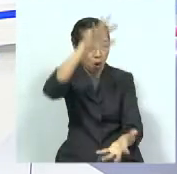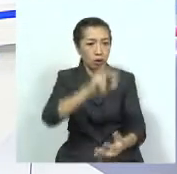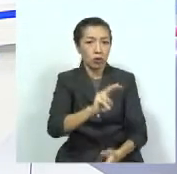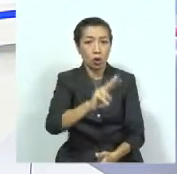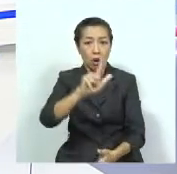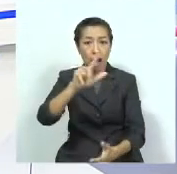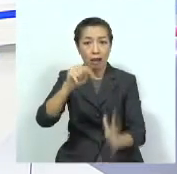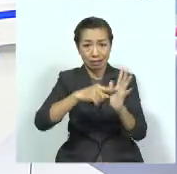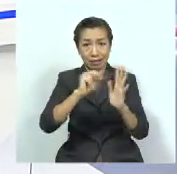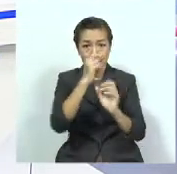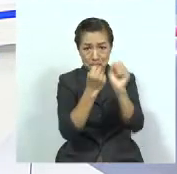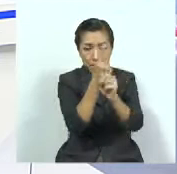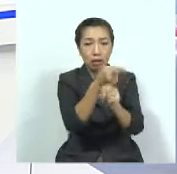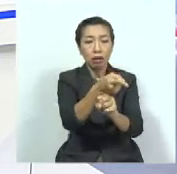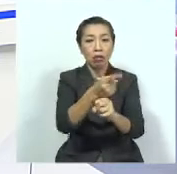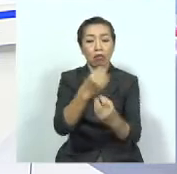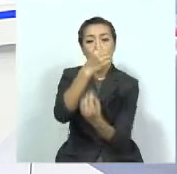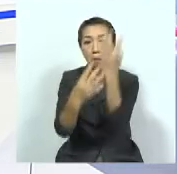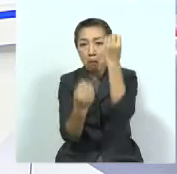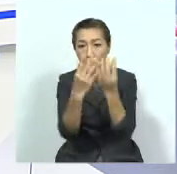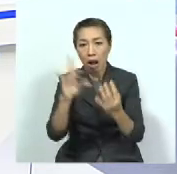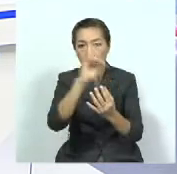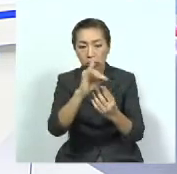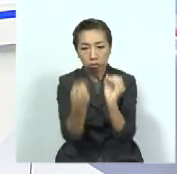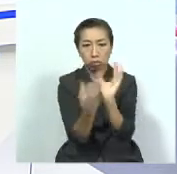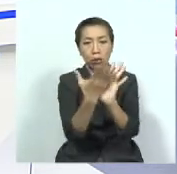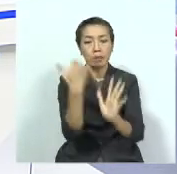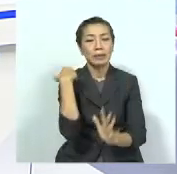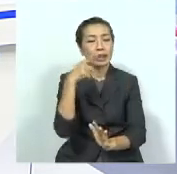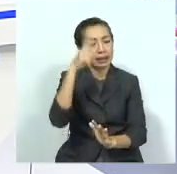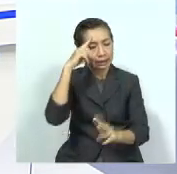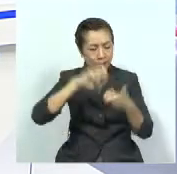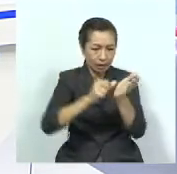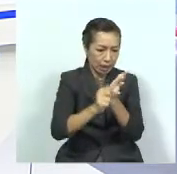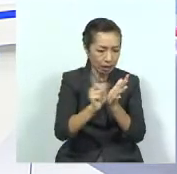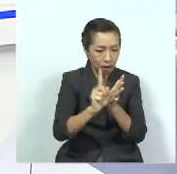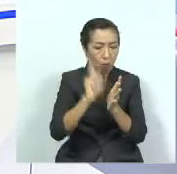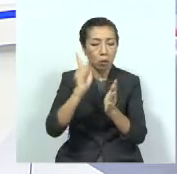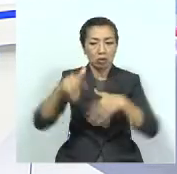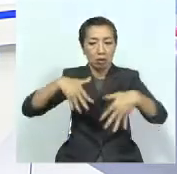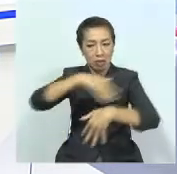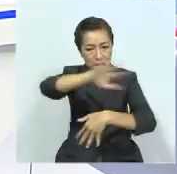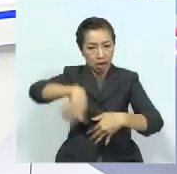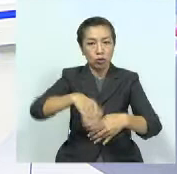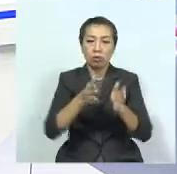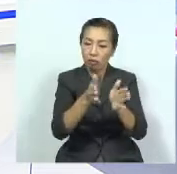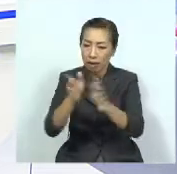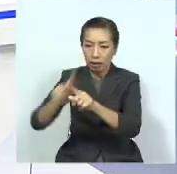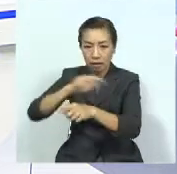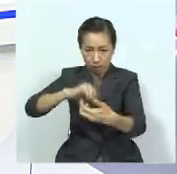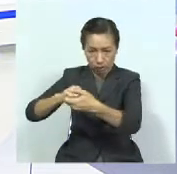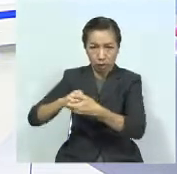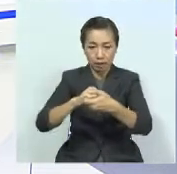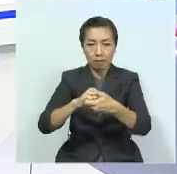านตันด้วยกันส่งผลกระทบต่อระบบนิเวศป่าแล้วก็สัตว์ป่าซึ่งการแก้ไขแน่ก็จำเป็นต้องอาศัยความร่วมมือจากทุกฝ่ายเลย